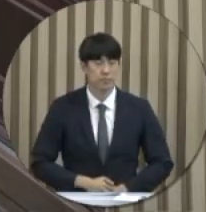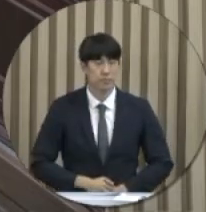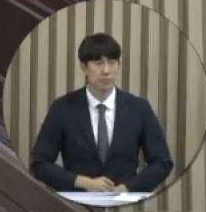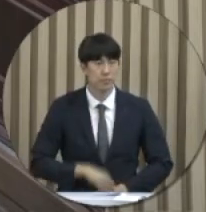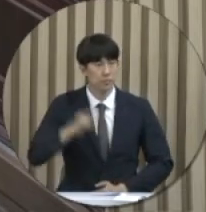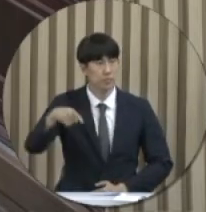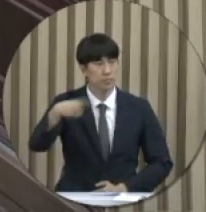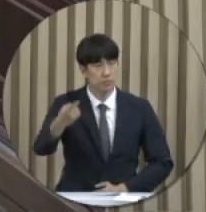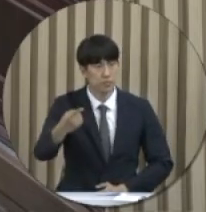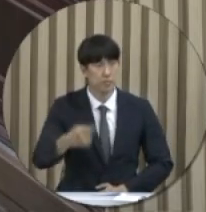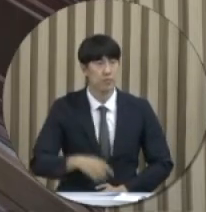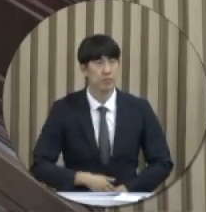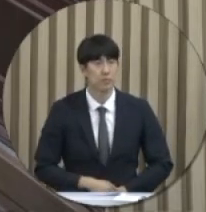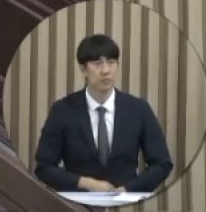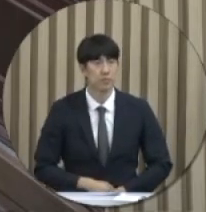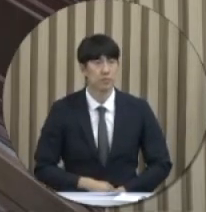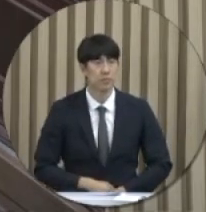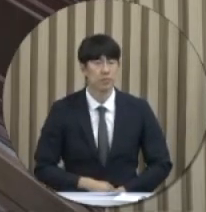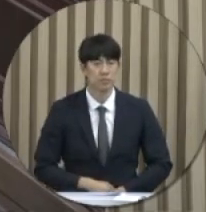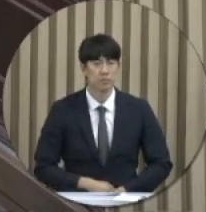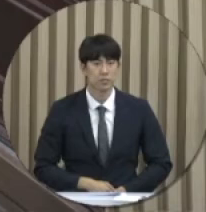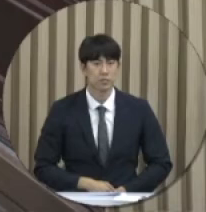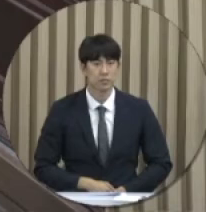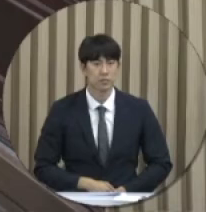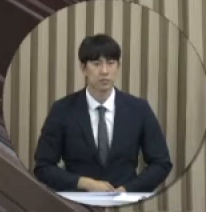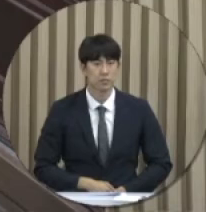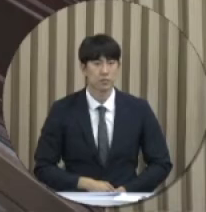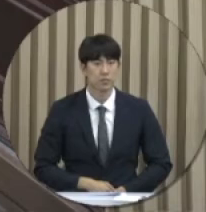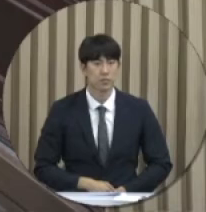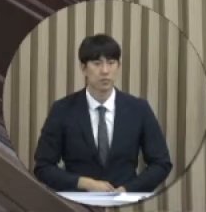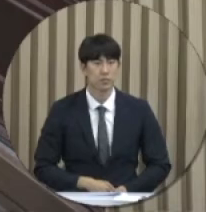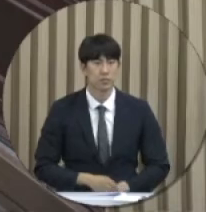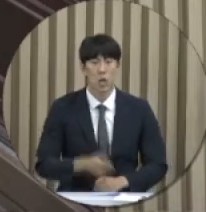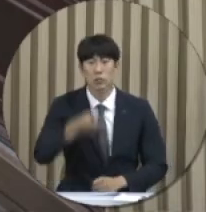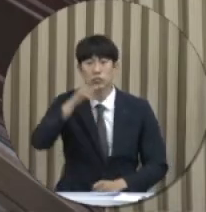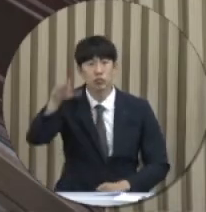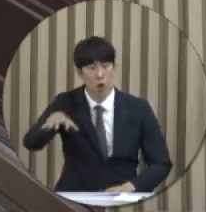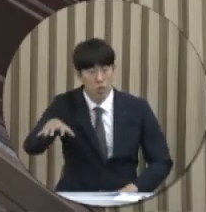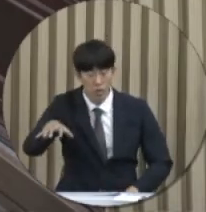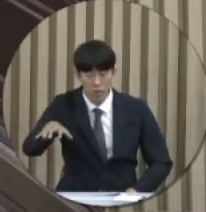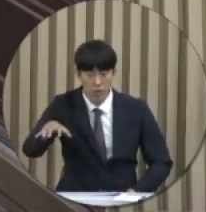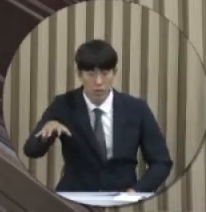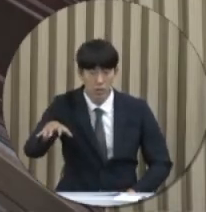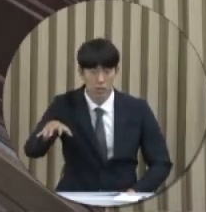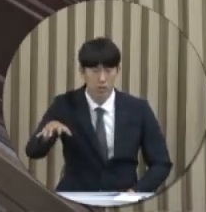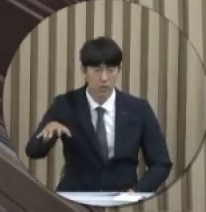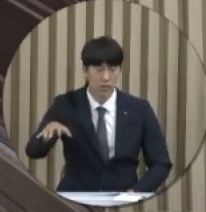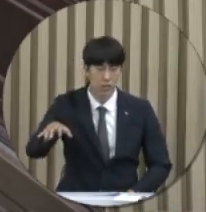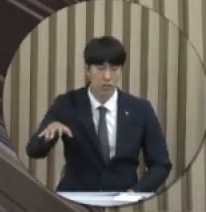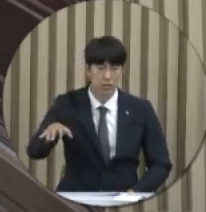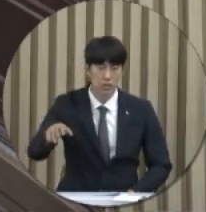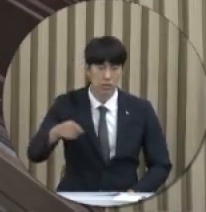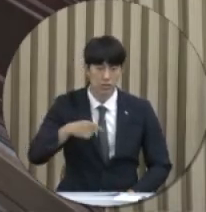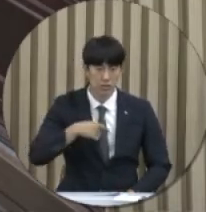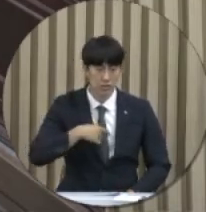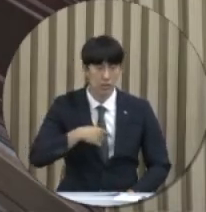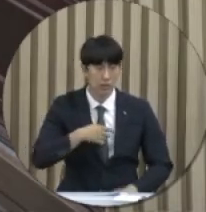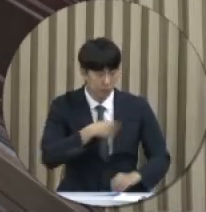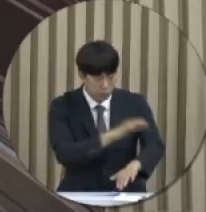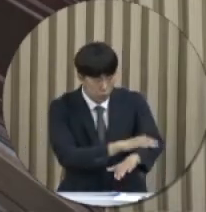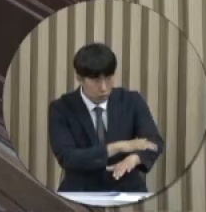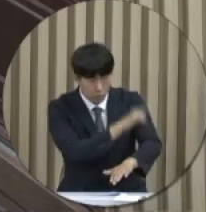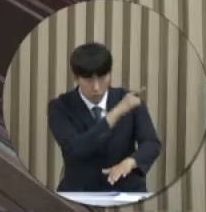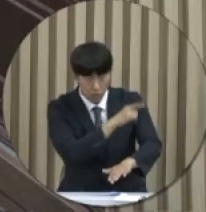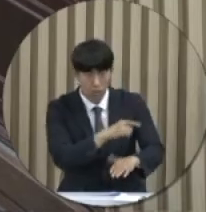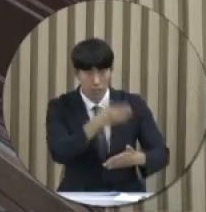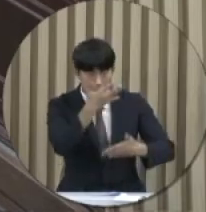그 다음 제가 슬라이드를 하나 좀 보여드리면 이 수원에서는 제가 좌측에 있는